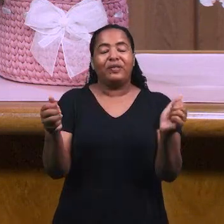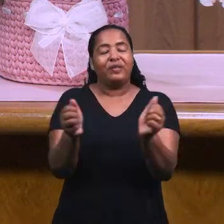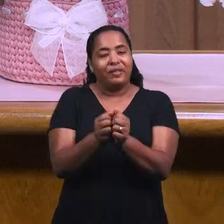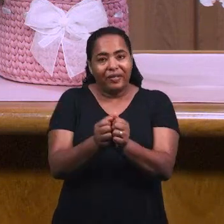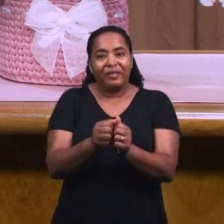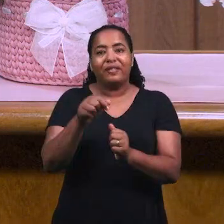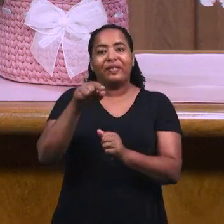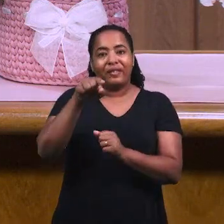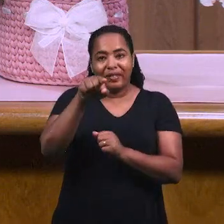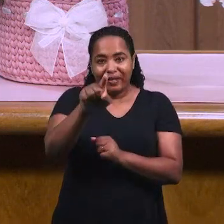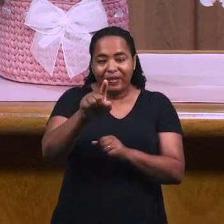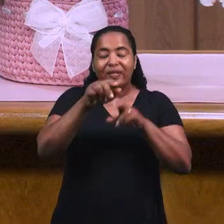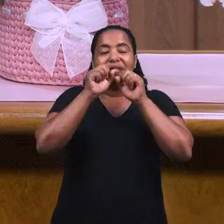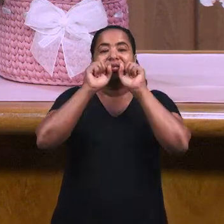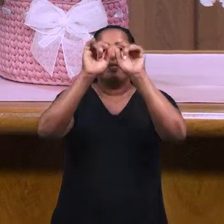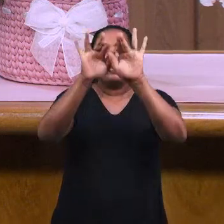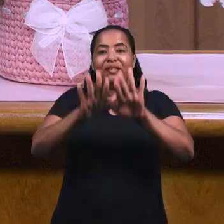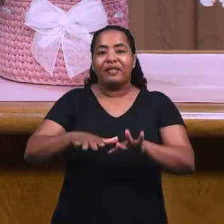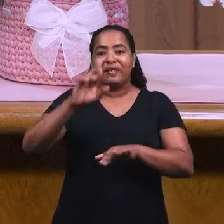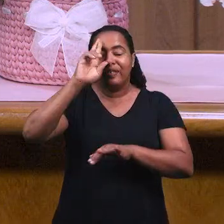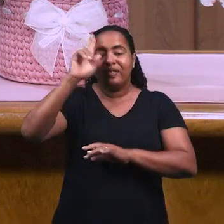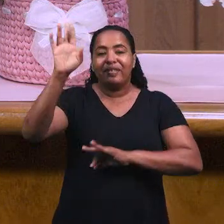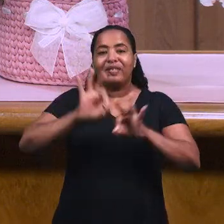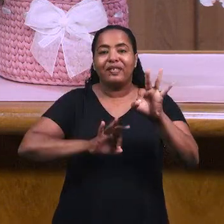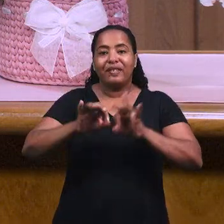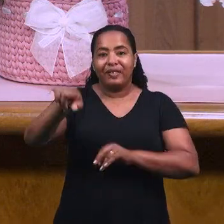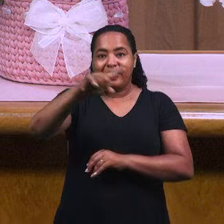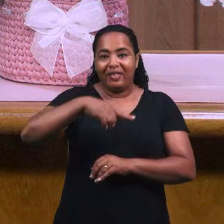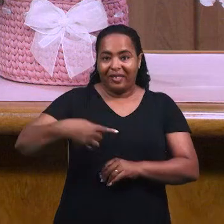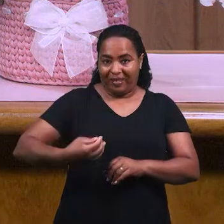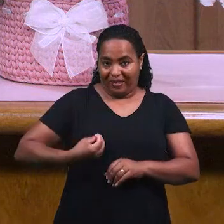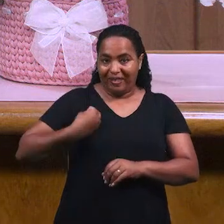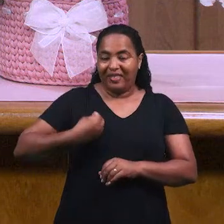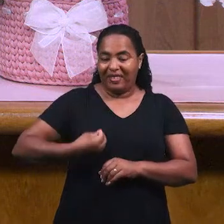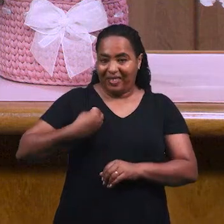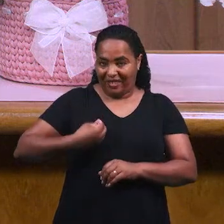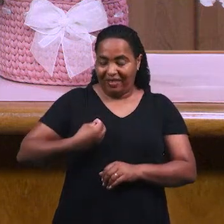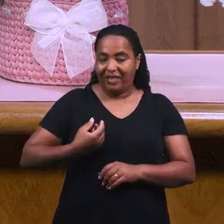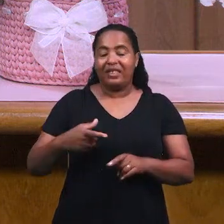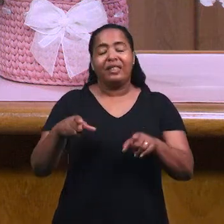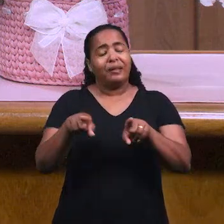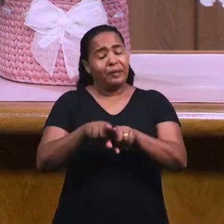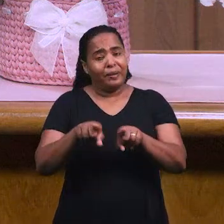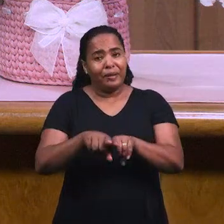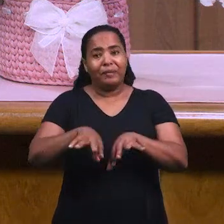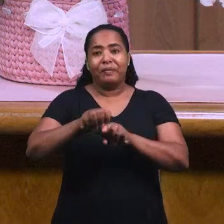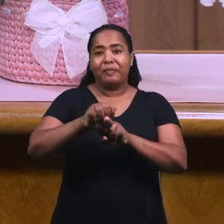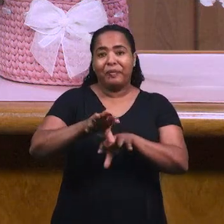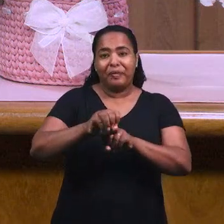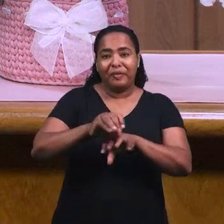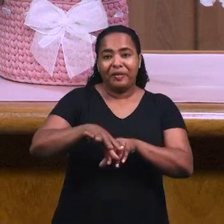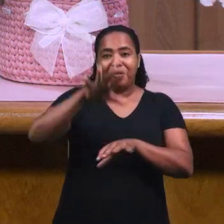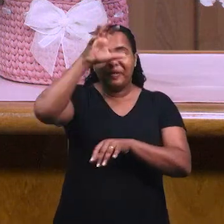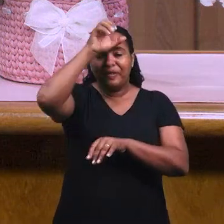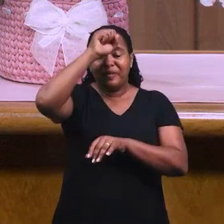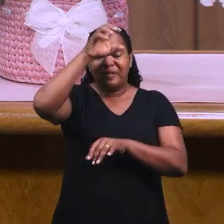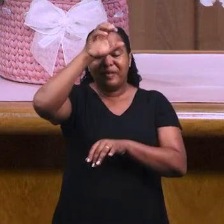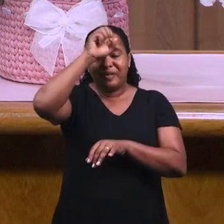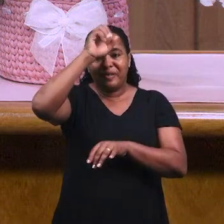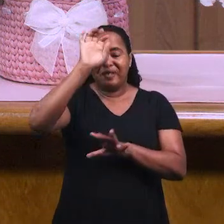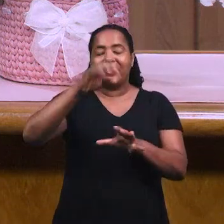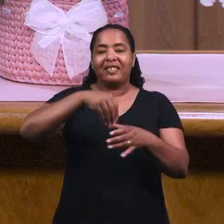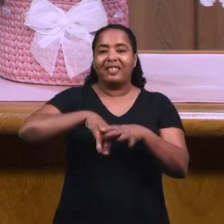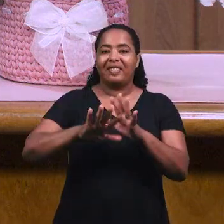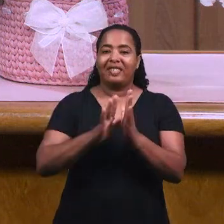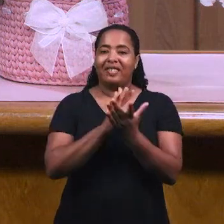l'Église, vous allez recevoir la bénédiction que le Seigneur a pour nous ce matin, en plus, bien évidemment, de l'enseignement, de l'apprentissage, de ce qui est